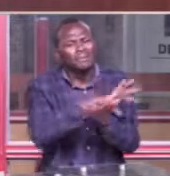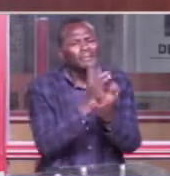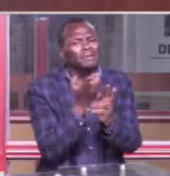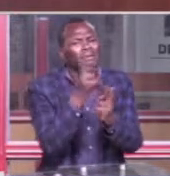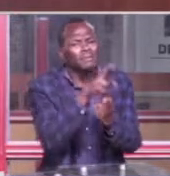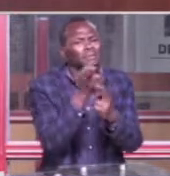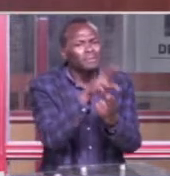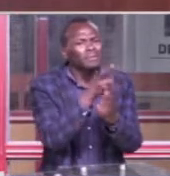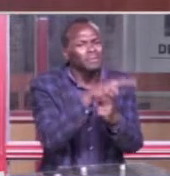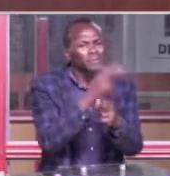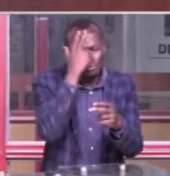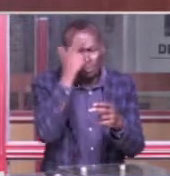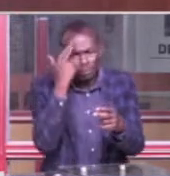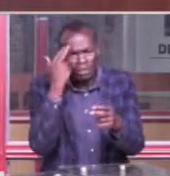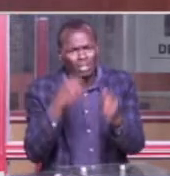tulabula